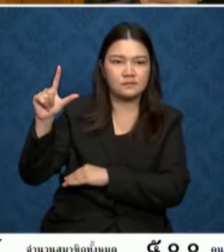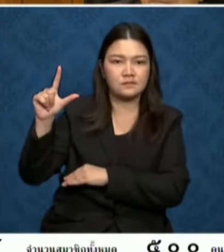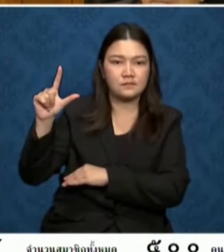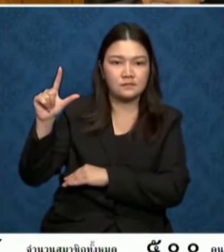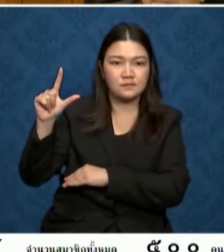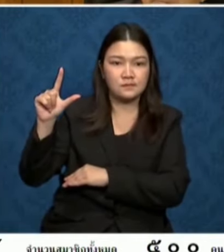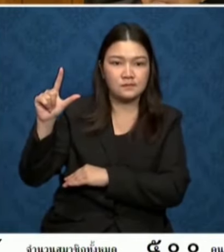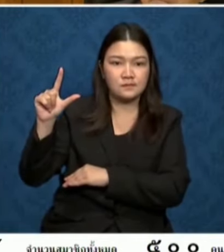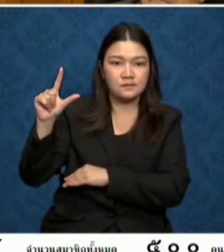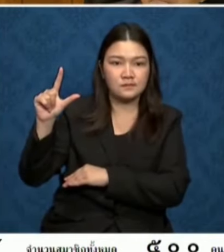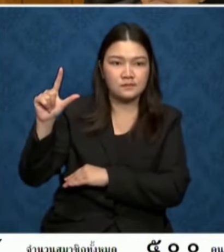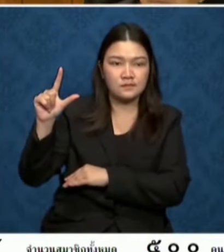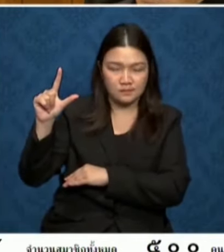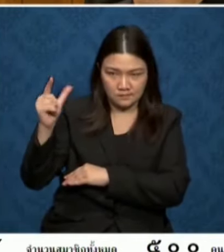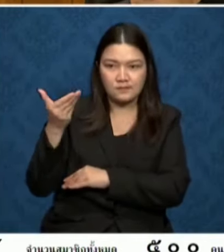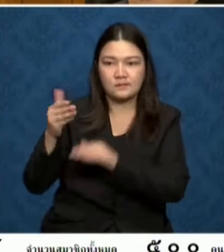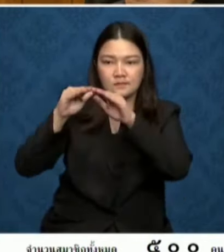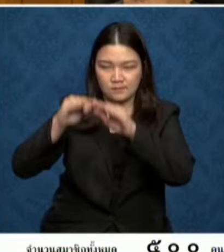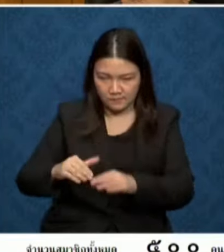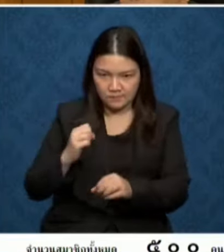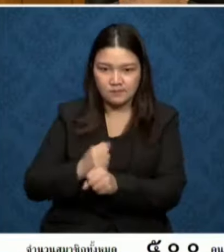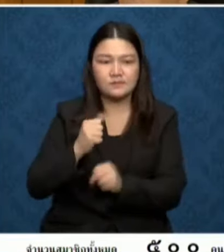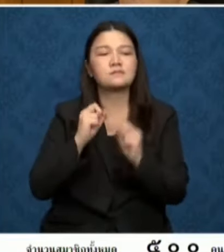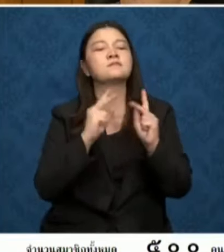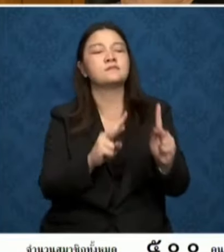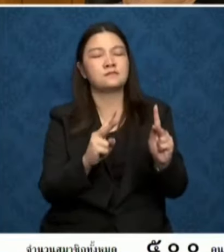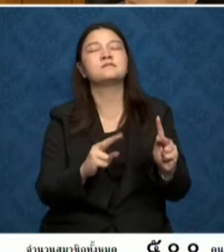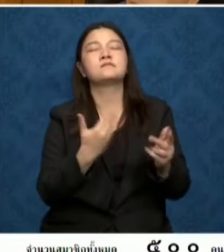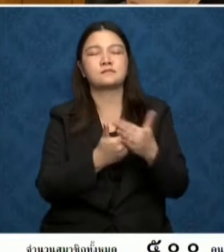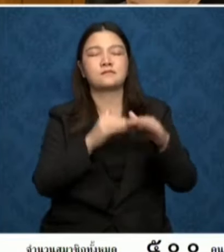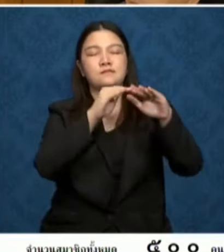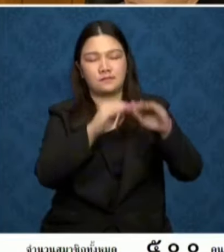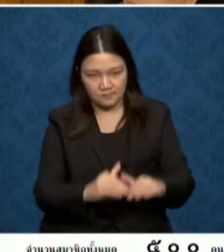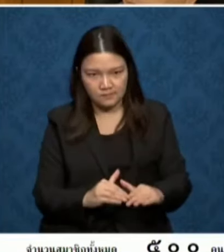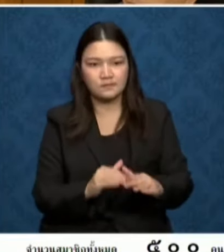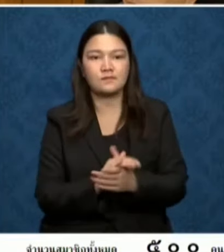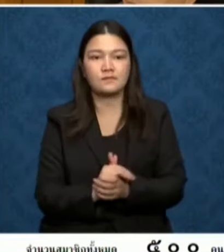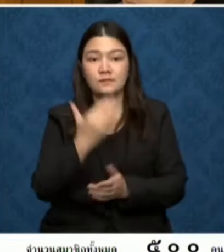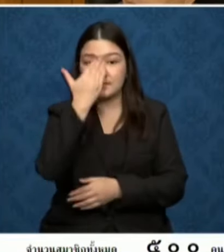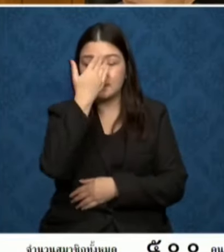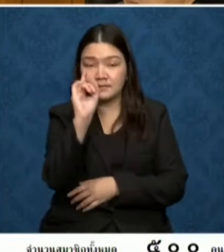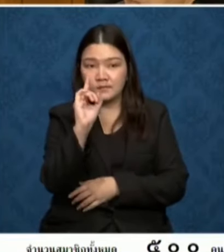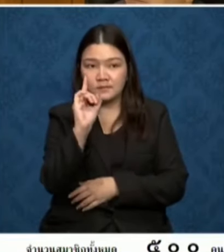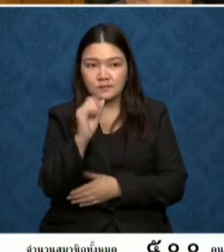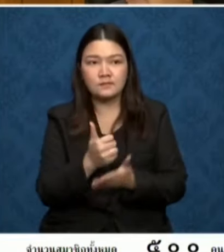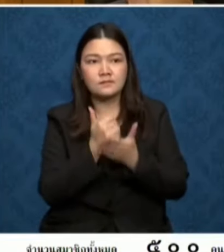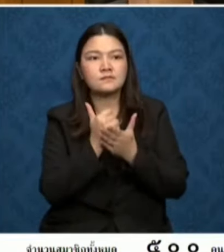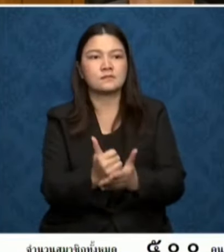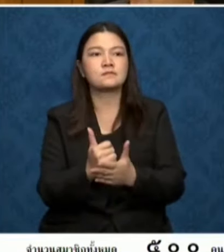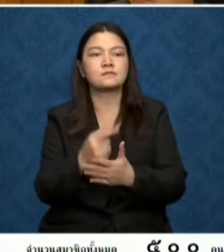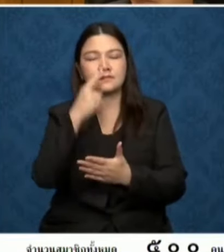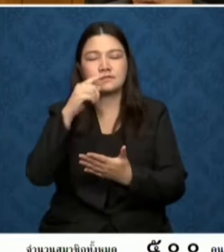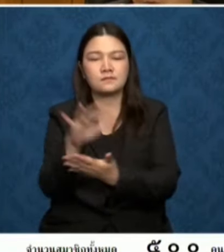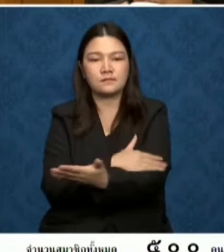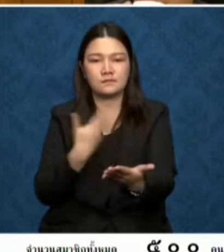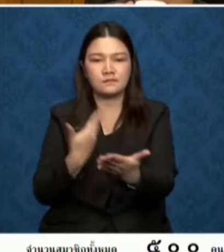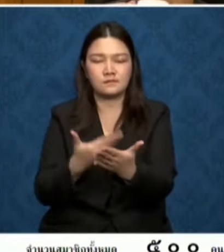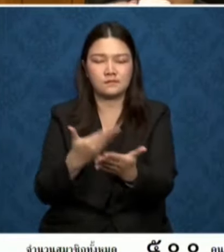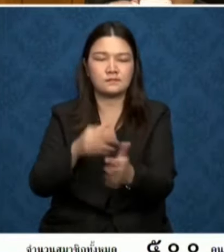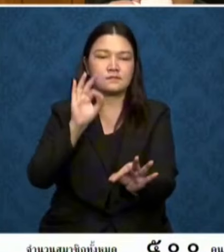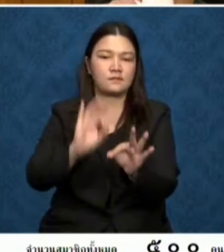ารถปรับลดได้เราก็ปรับลดลงทันทีครับเพื่อที่จะรักษาผลประโยชน์ของประเทศเซฟงบประมาณ